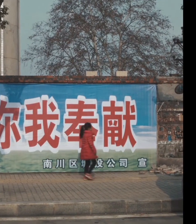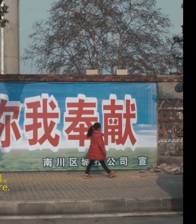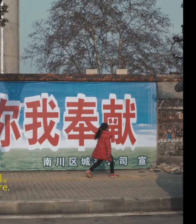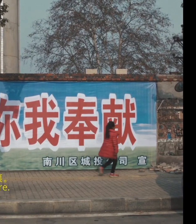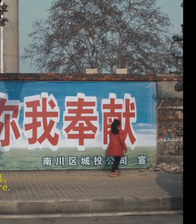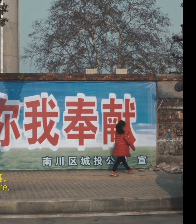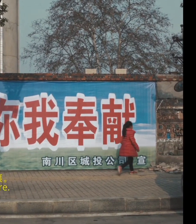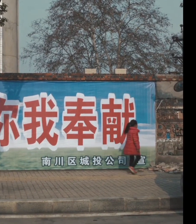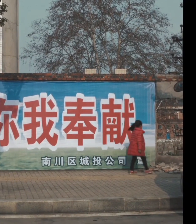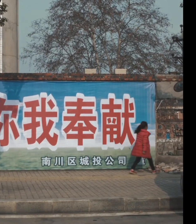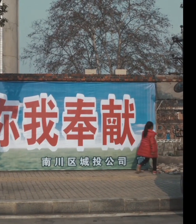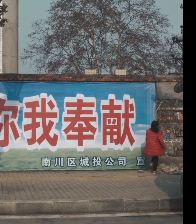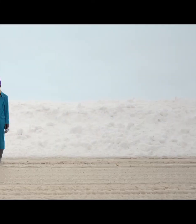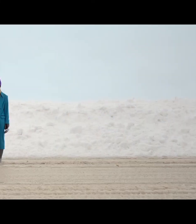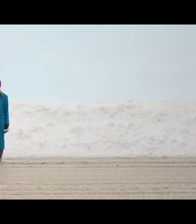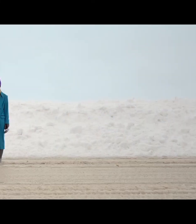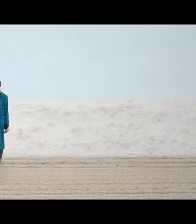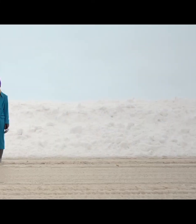哪点？